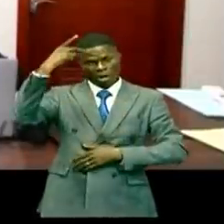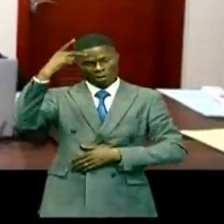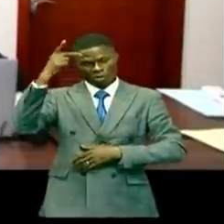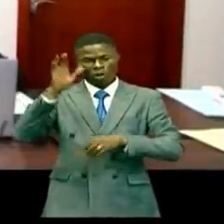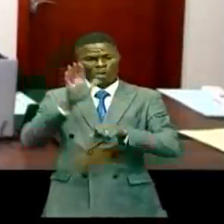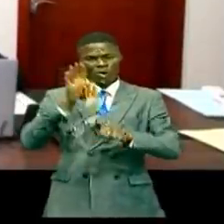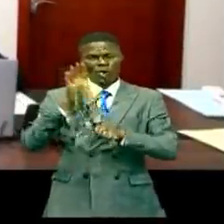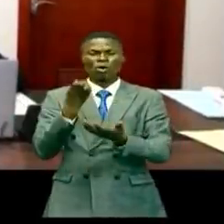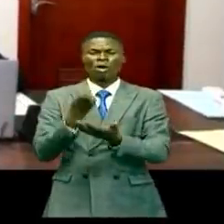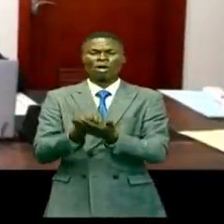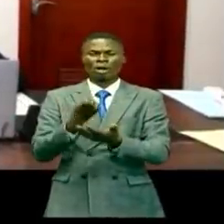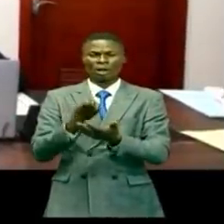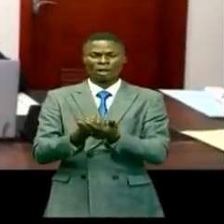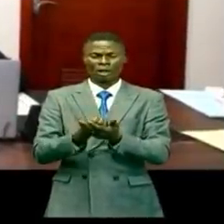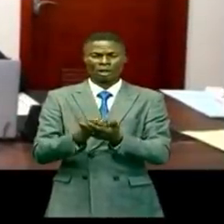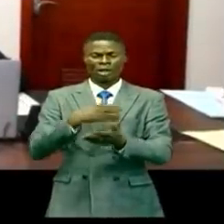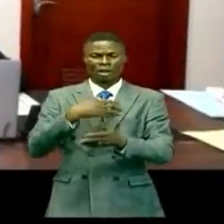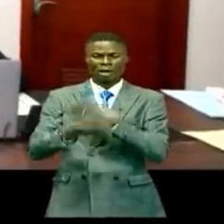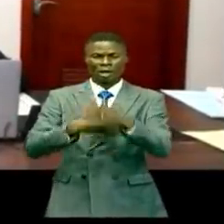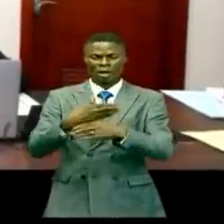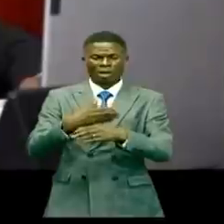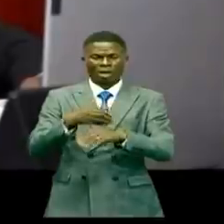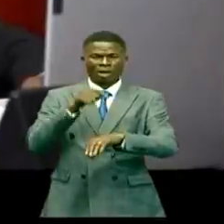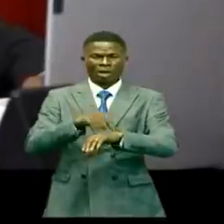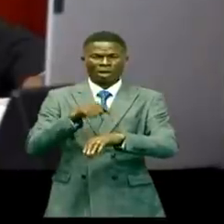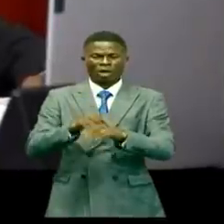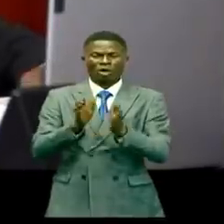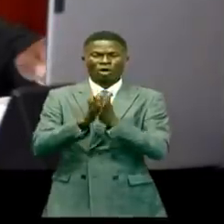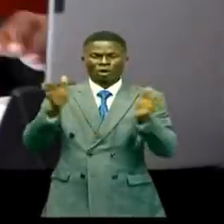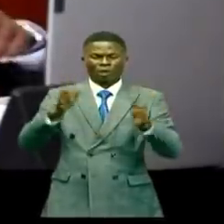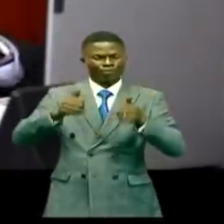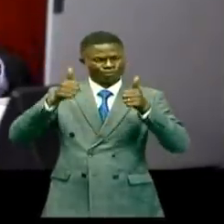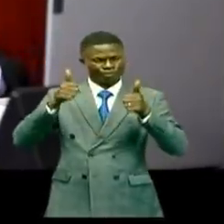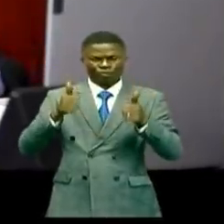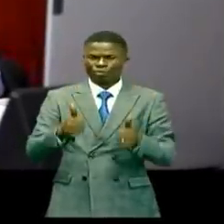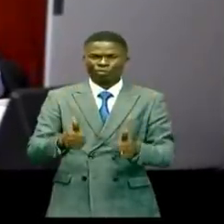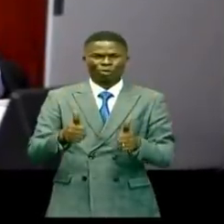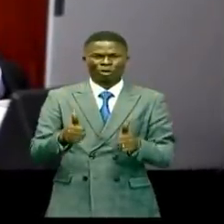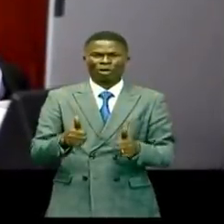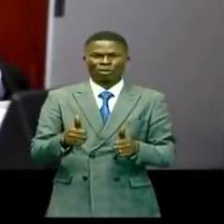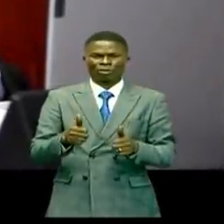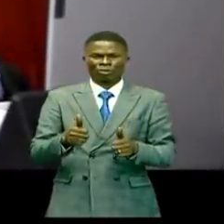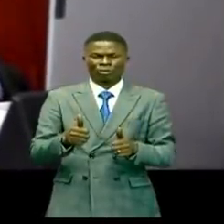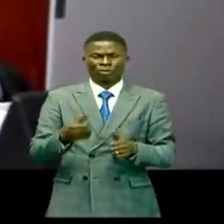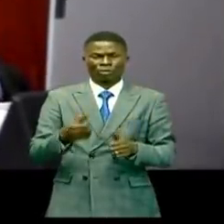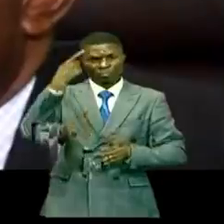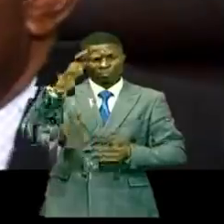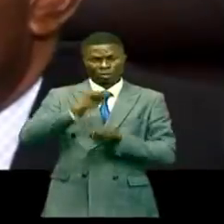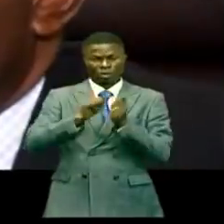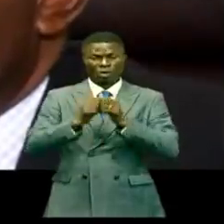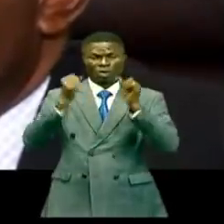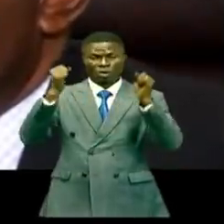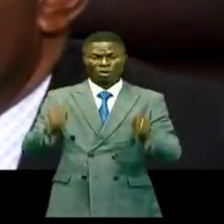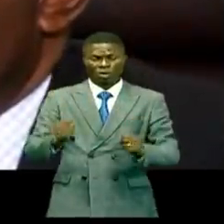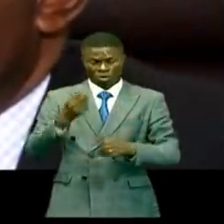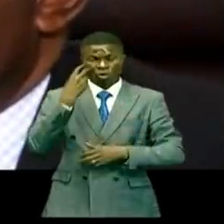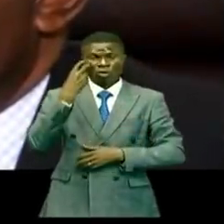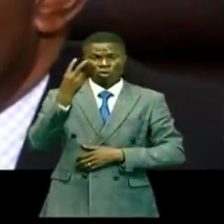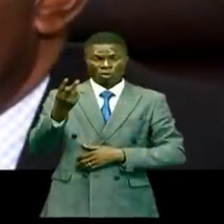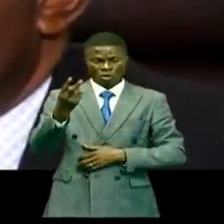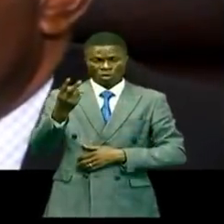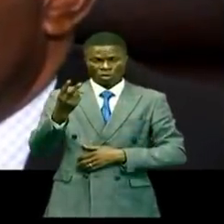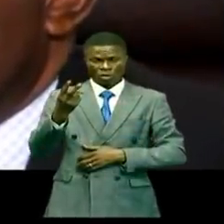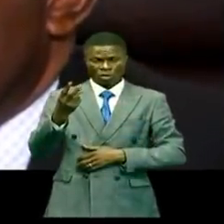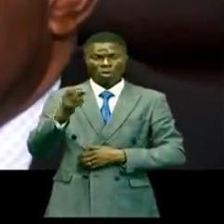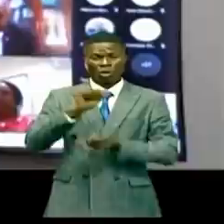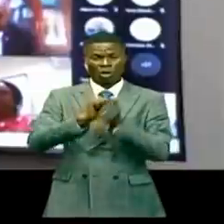macroéconomiques conjuguées à une conjoncture globalement favorable. En dépit de la stabilité observée et face à